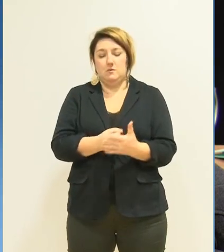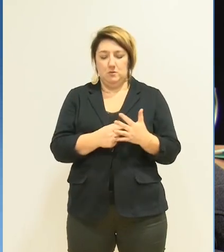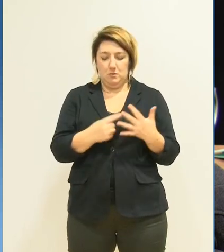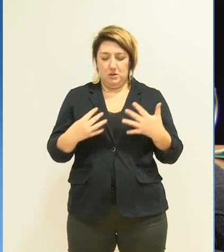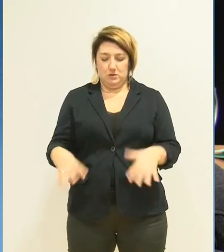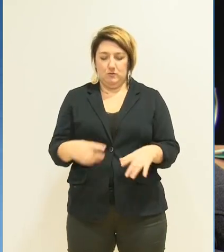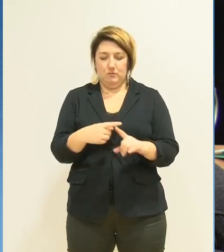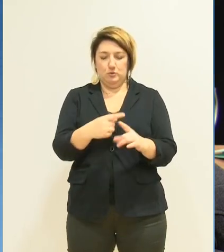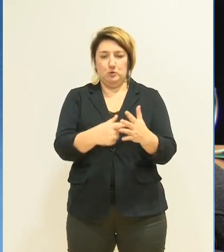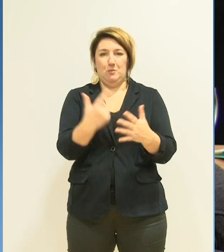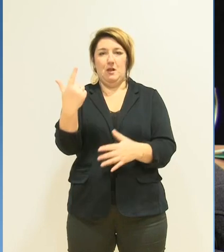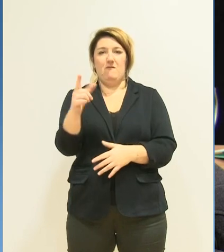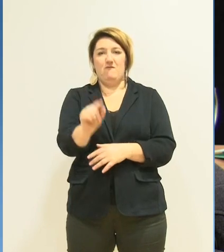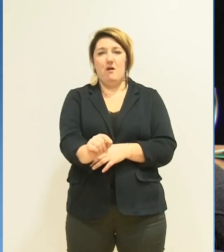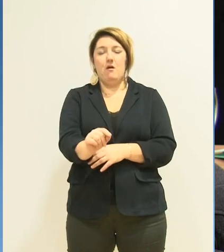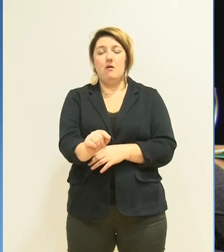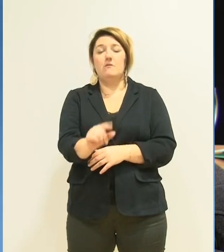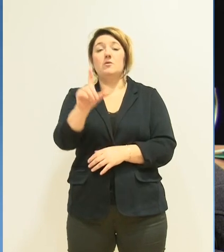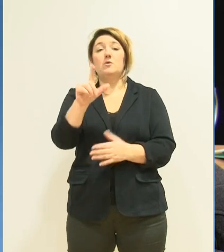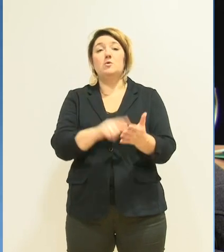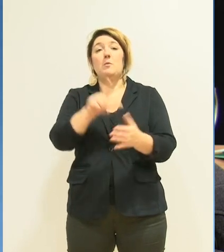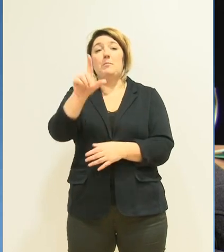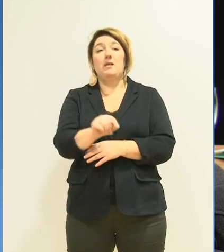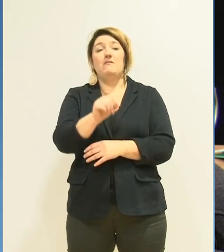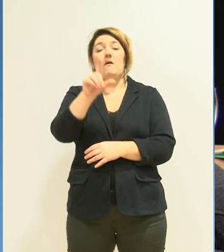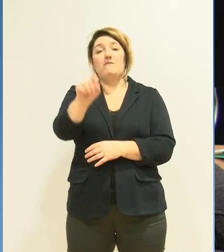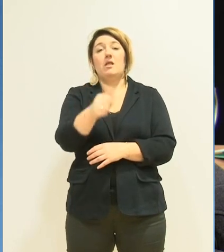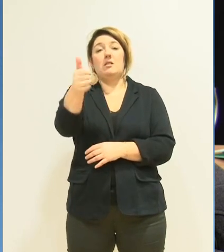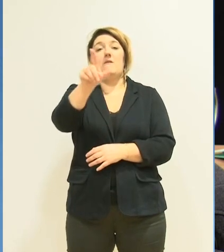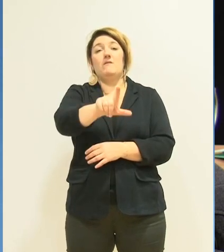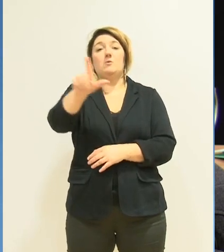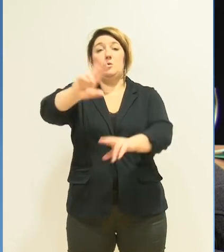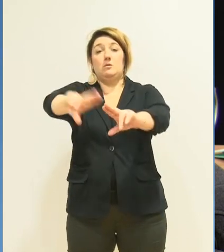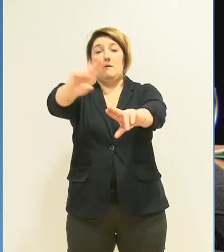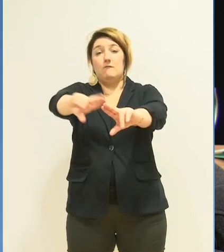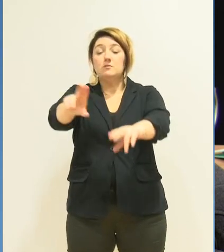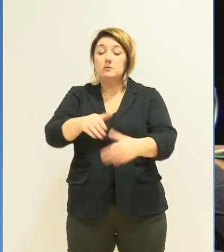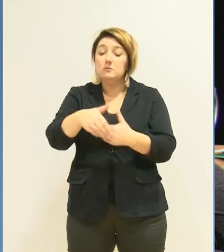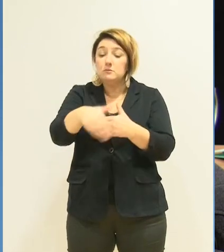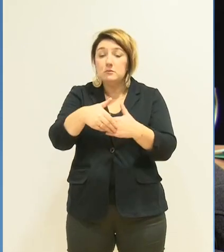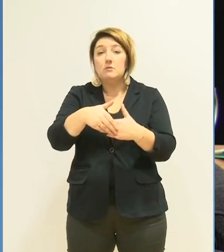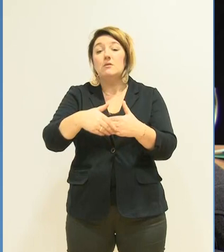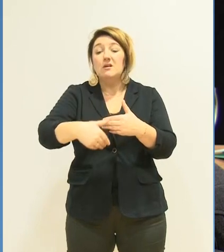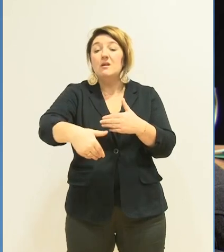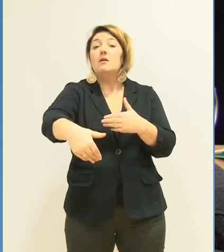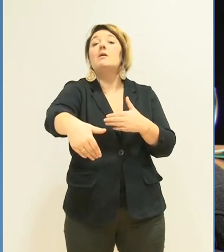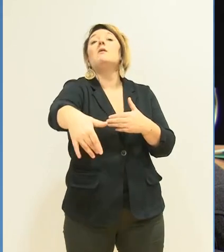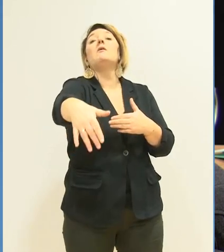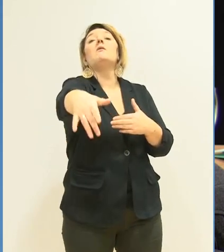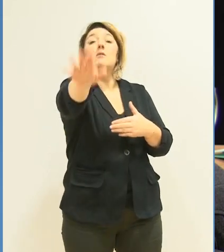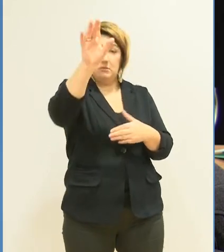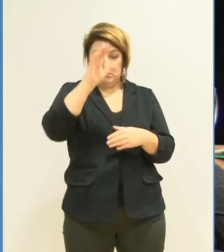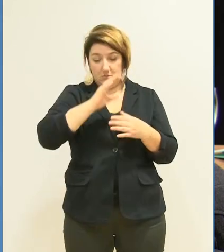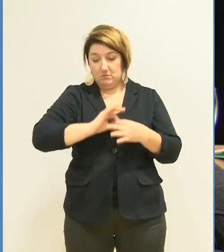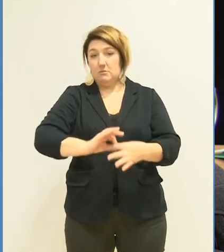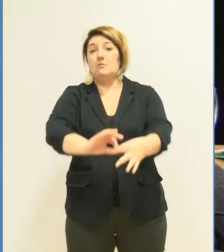2020 et que c'est seulement en 2020 21 et 22 qu'on va faire les travaux s'est pas seulement demain c'est après demain et même après après demain